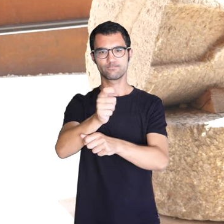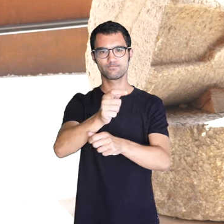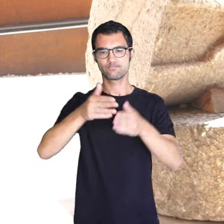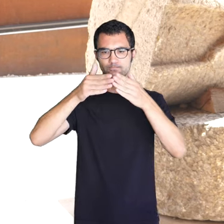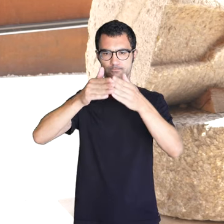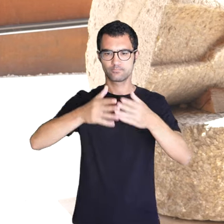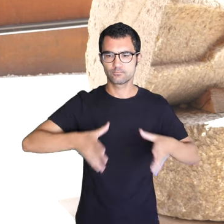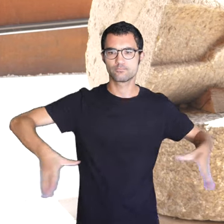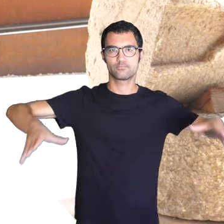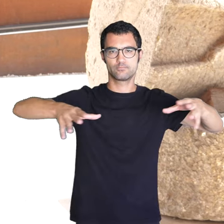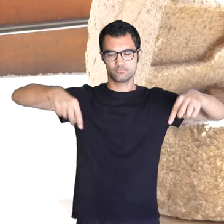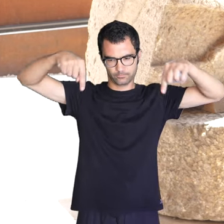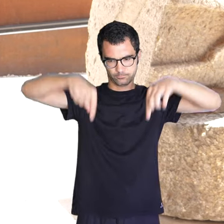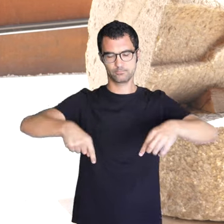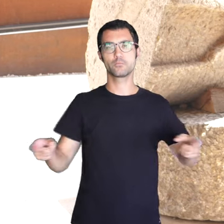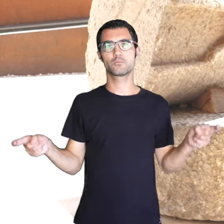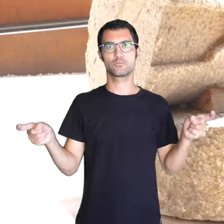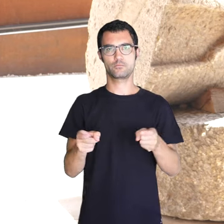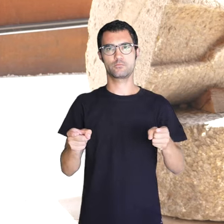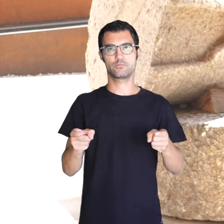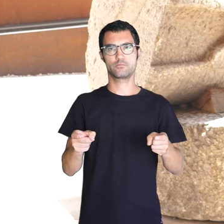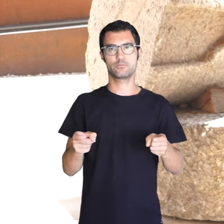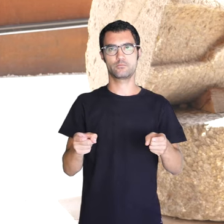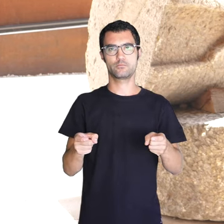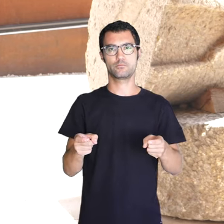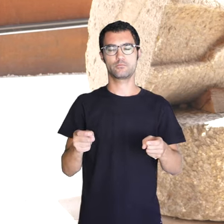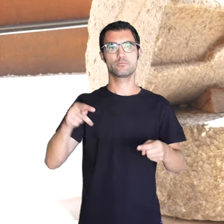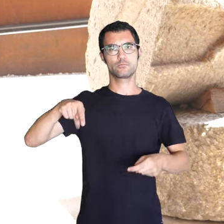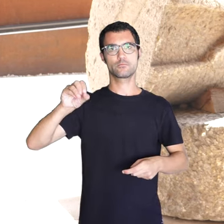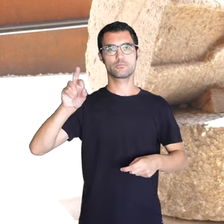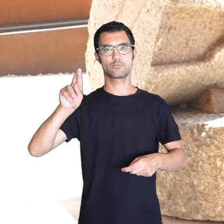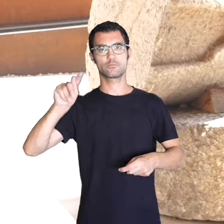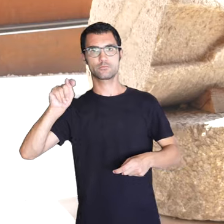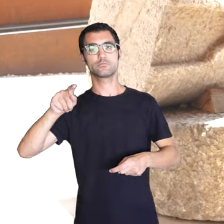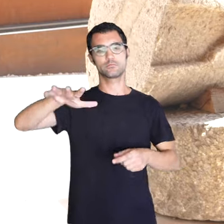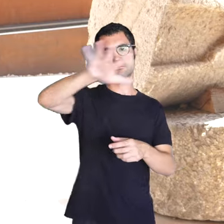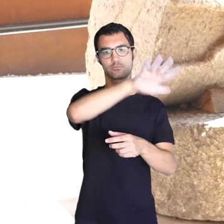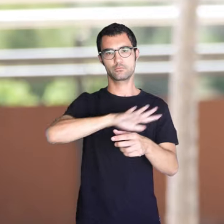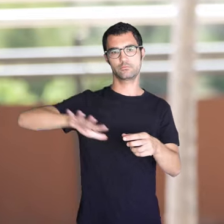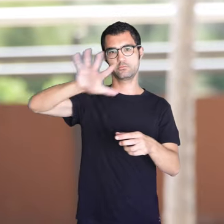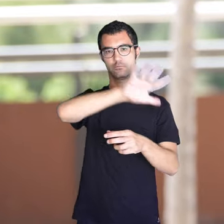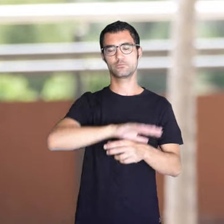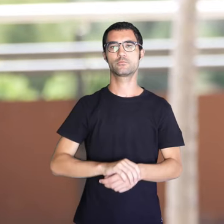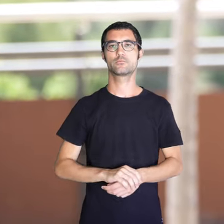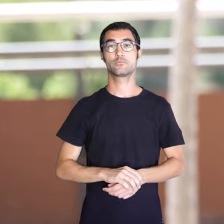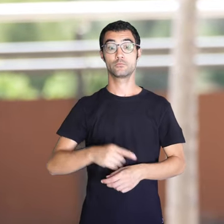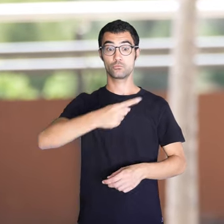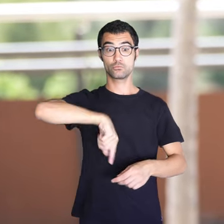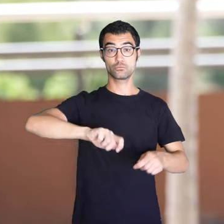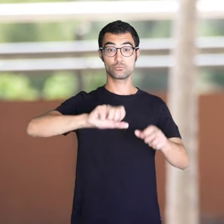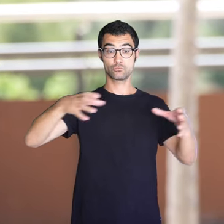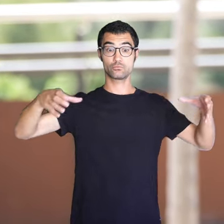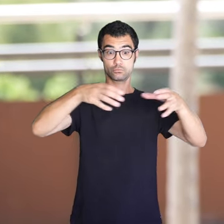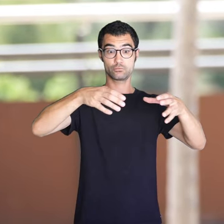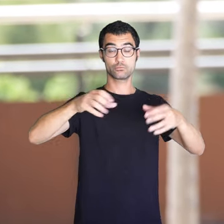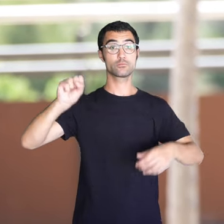de la pesca en esport. En esport i a la província, diríem. La cofradia de Sóller se